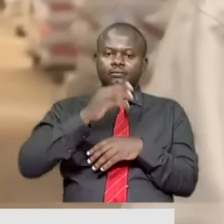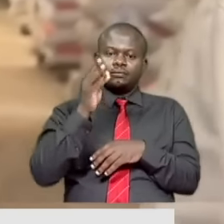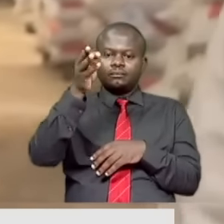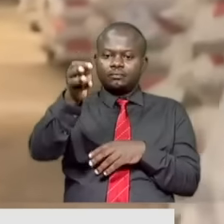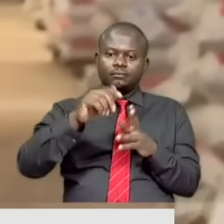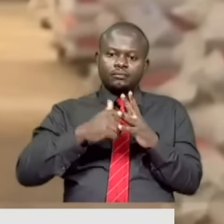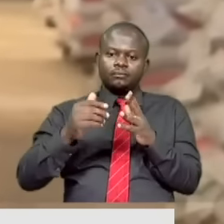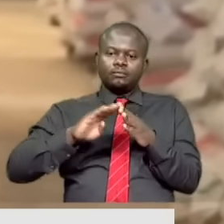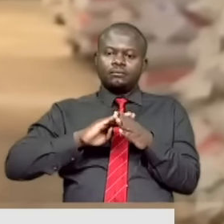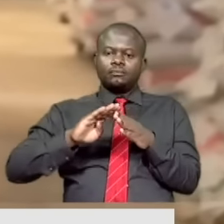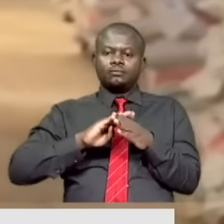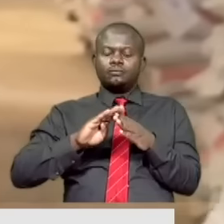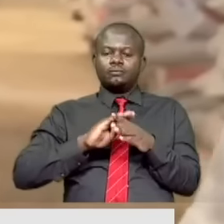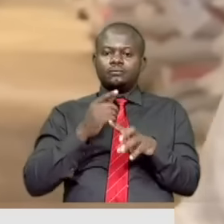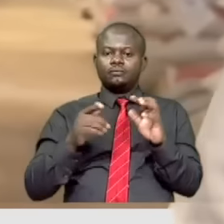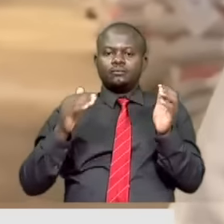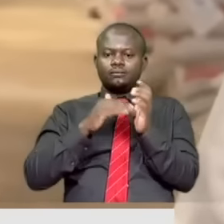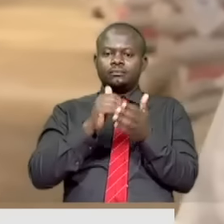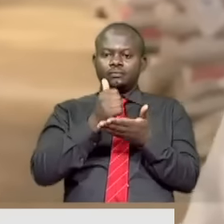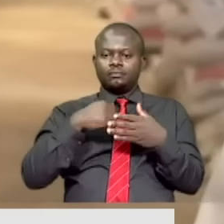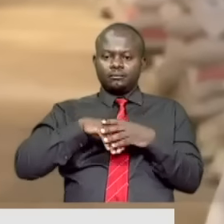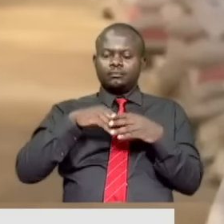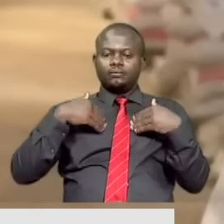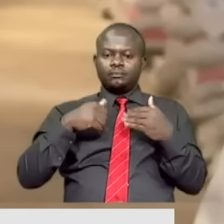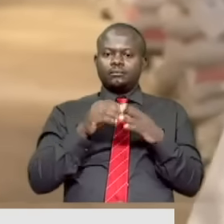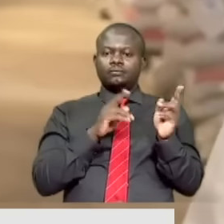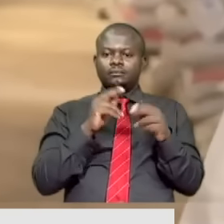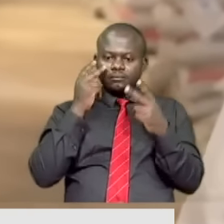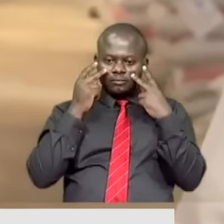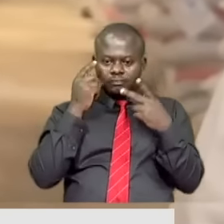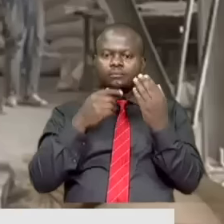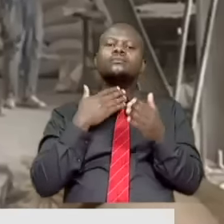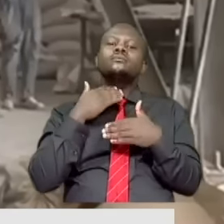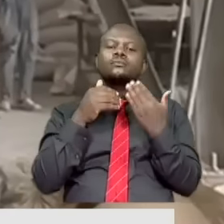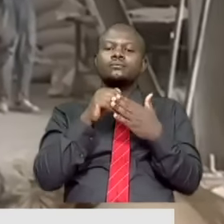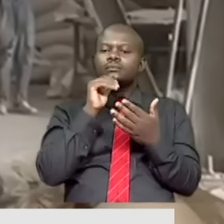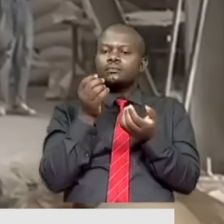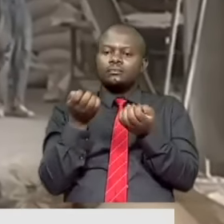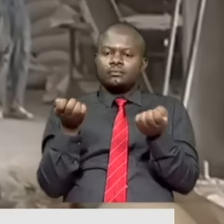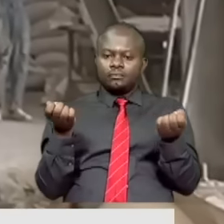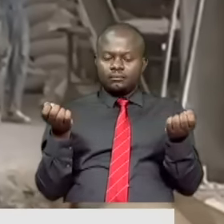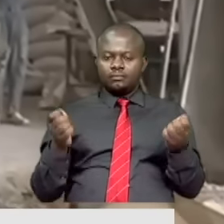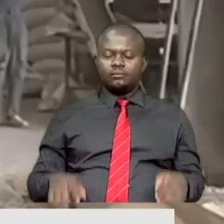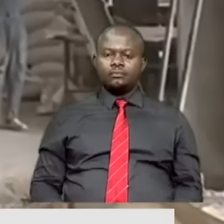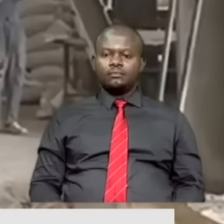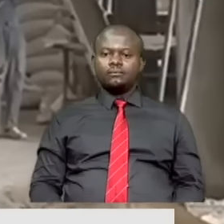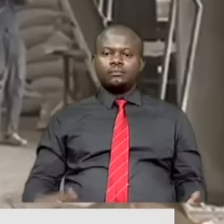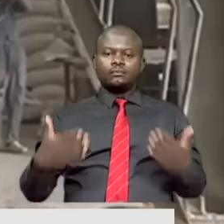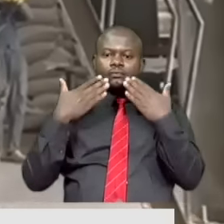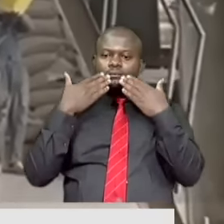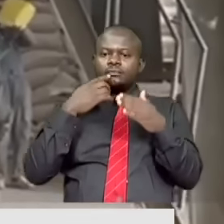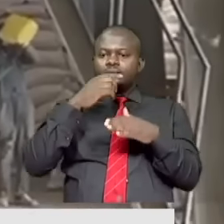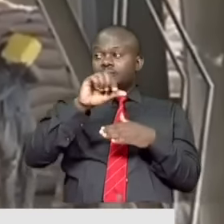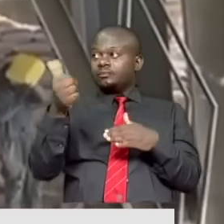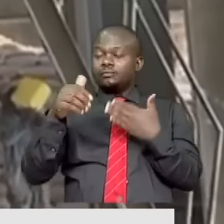gushinga aka business kandi kamfasha no mu buzima busanzwe nkabona icyo nshaka ndasabye. Urakoze cyane. Hari na mugenzi